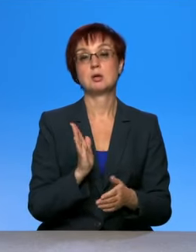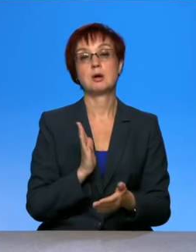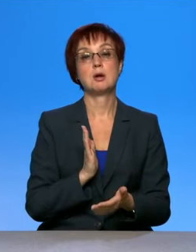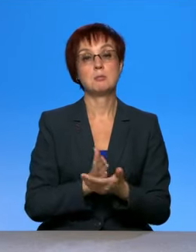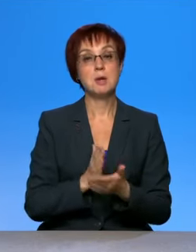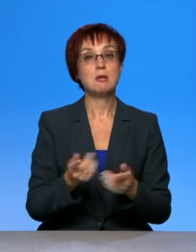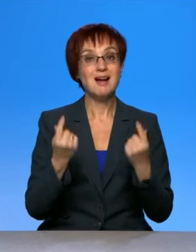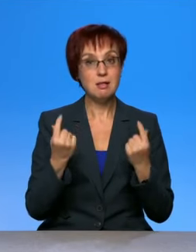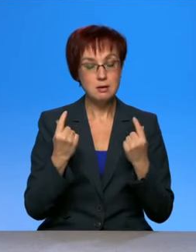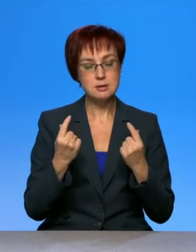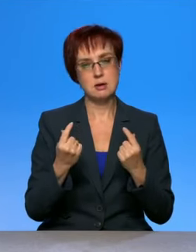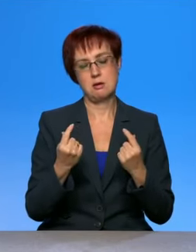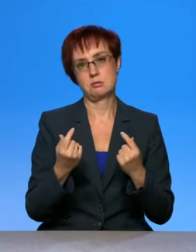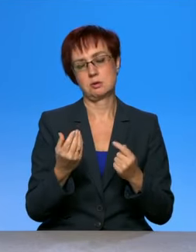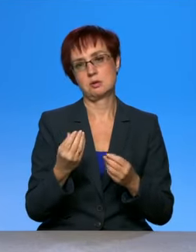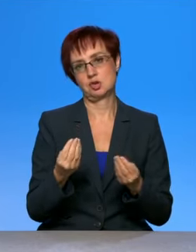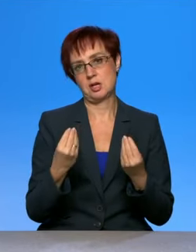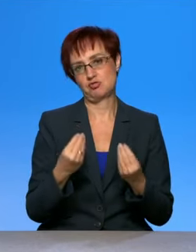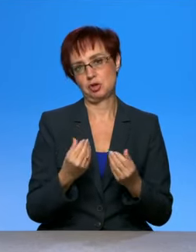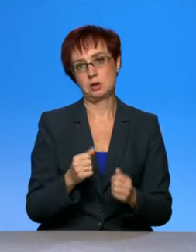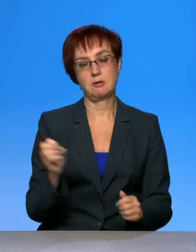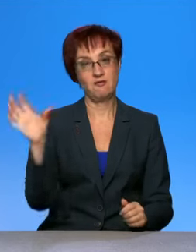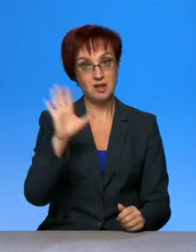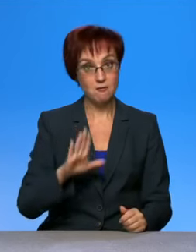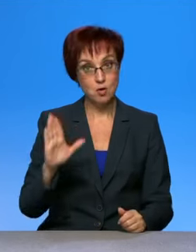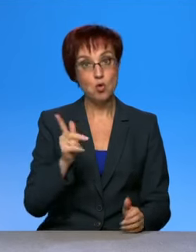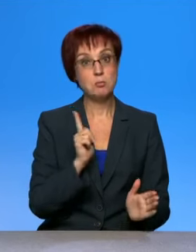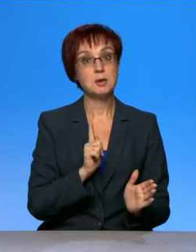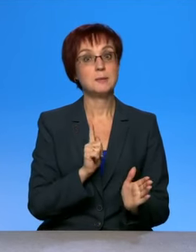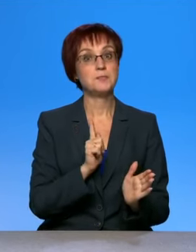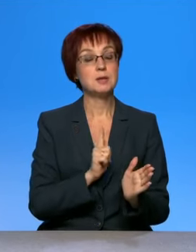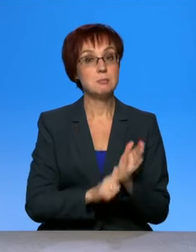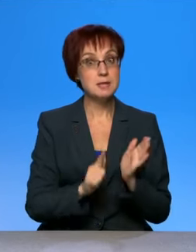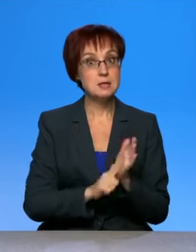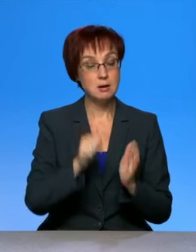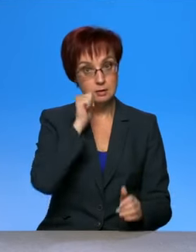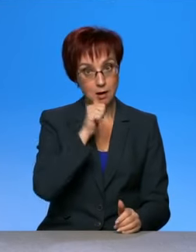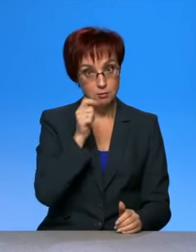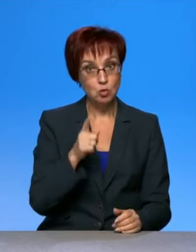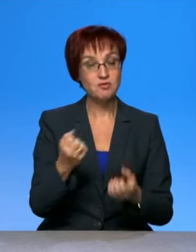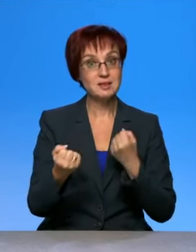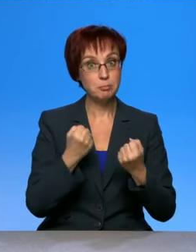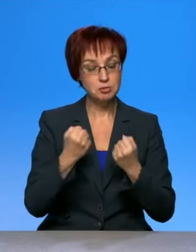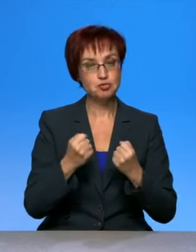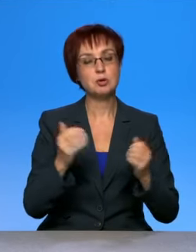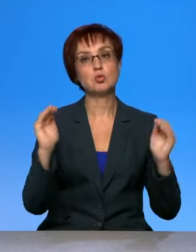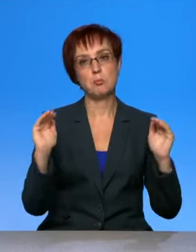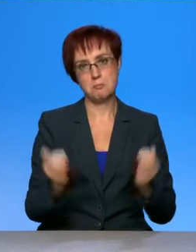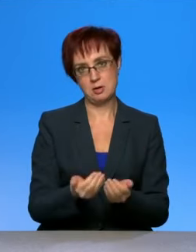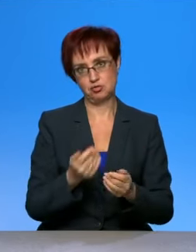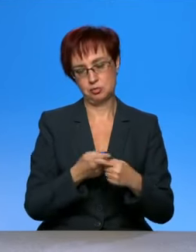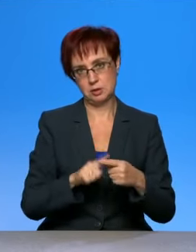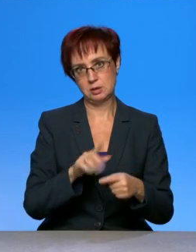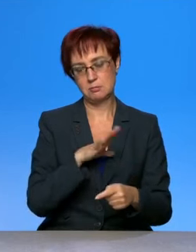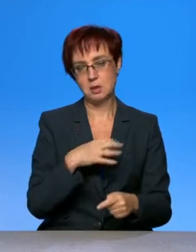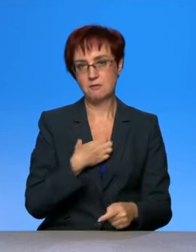действительно спала напряжённость это стало важным фактором для развития континента и поэтому вспоминаем